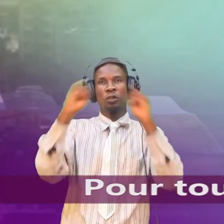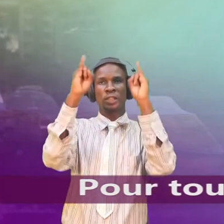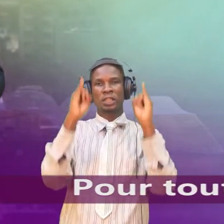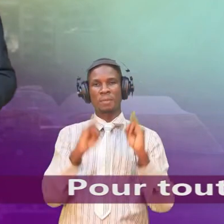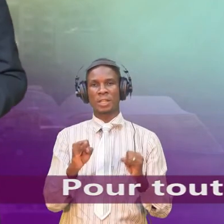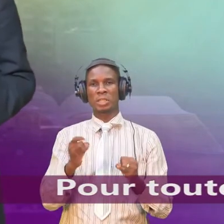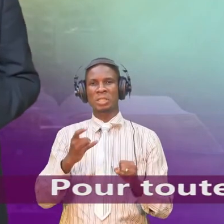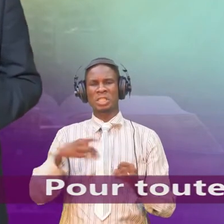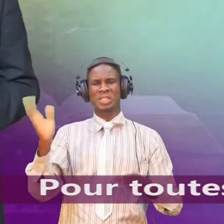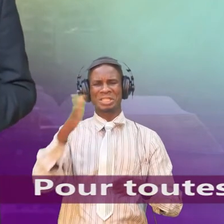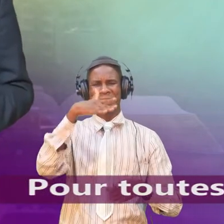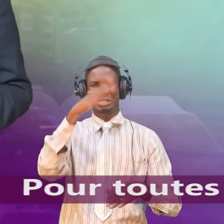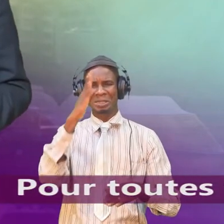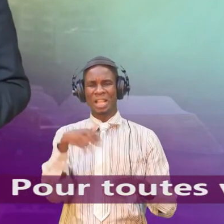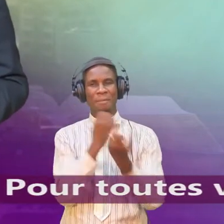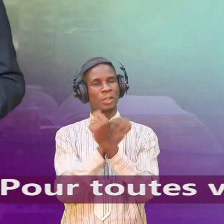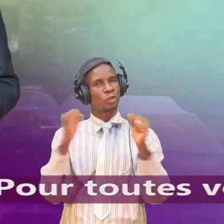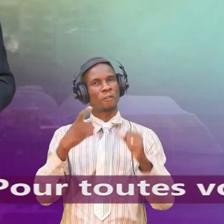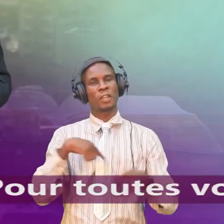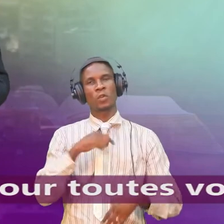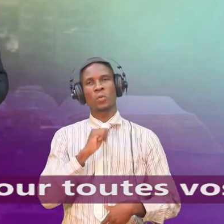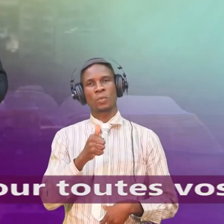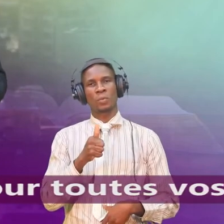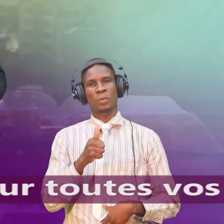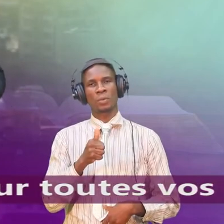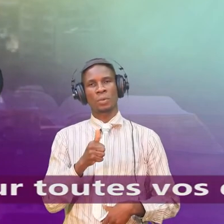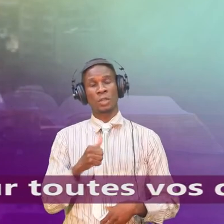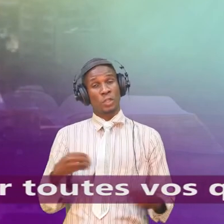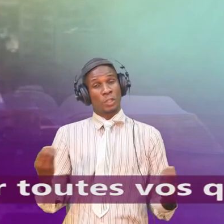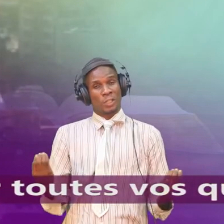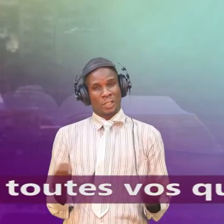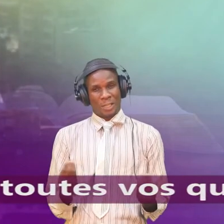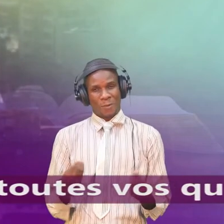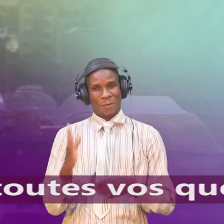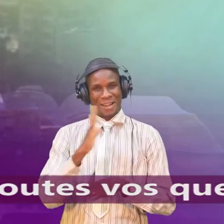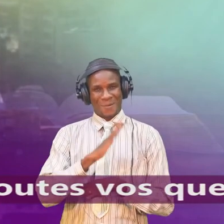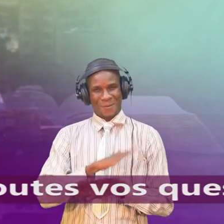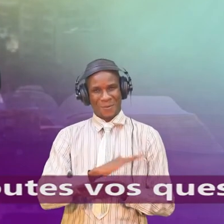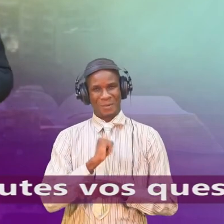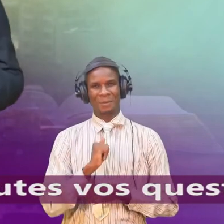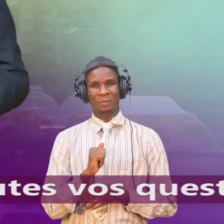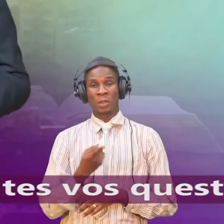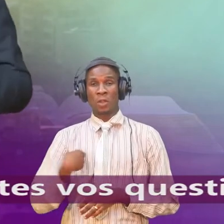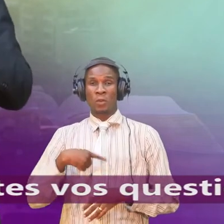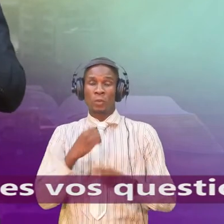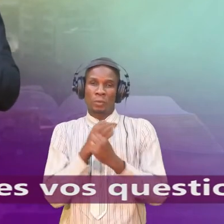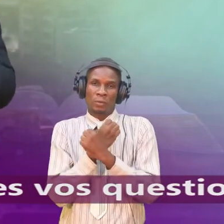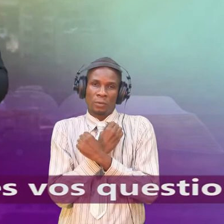wote ni sanamu na haziwezi kuokoa. Ndiyo maana jioni